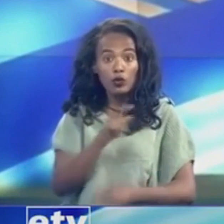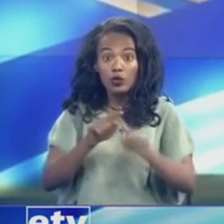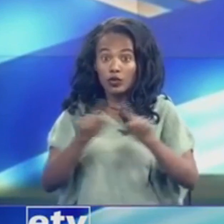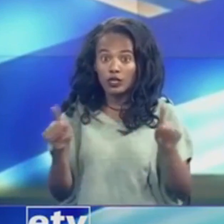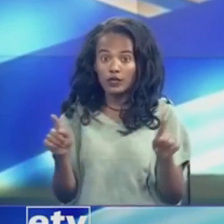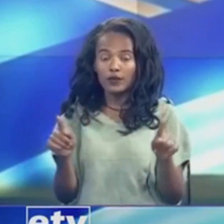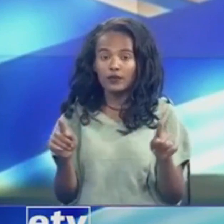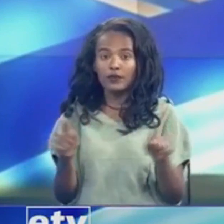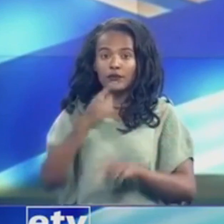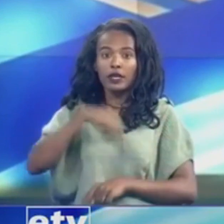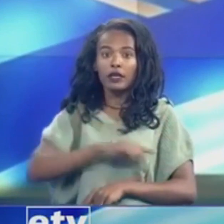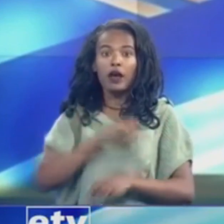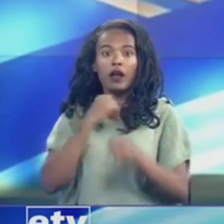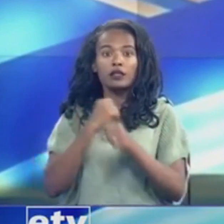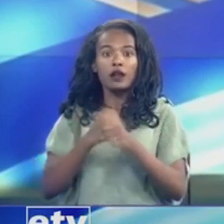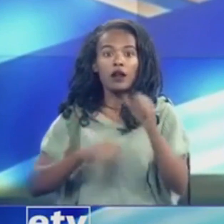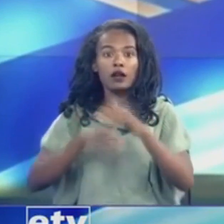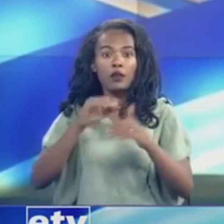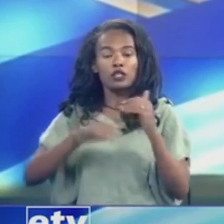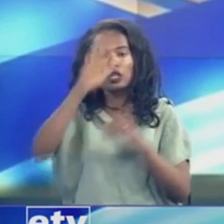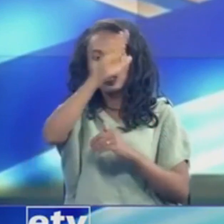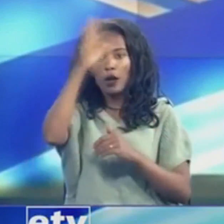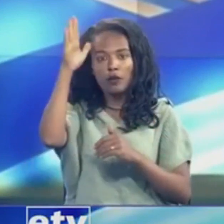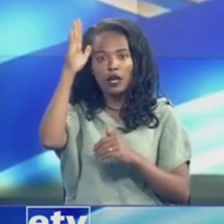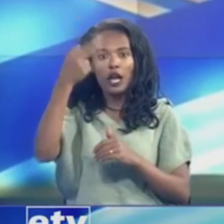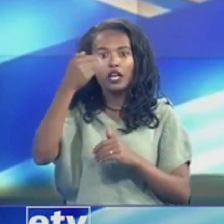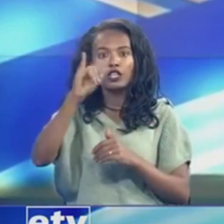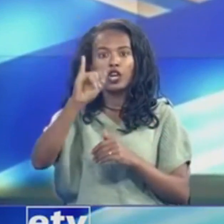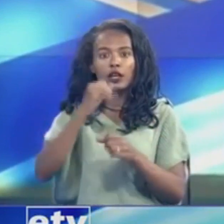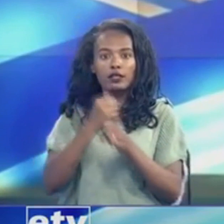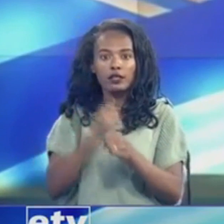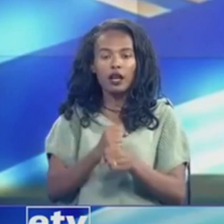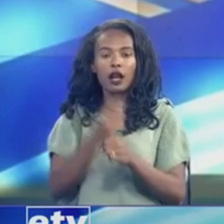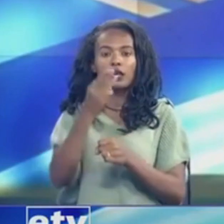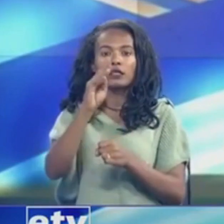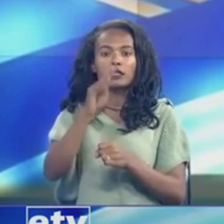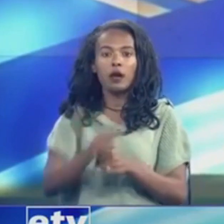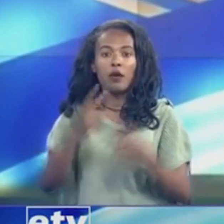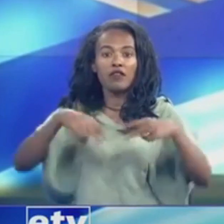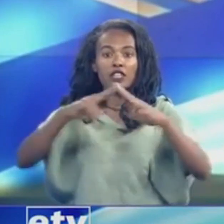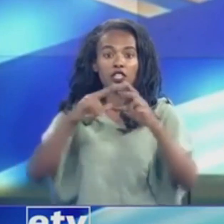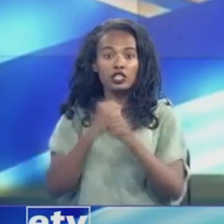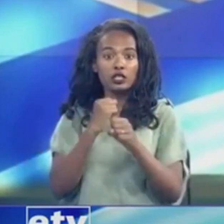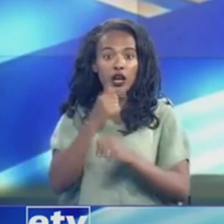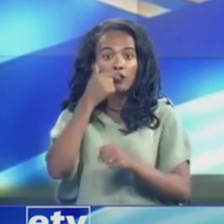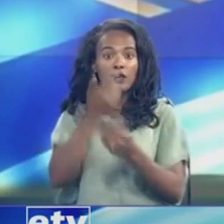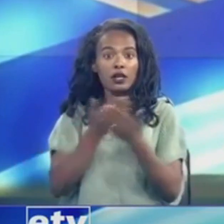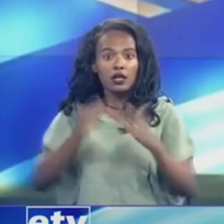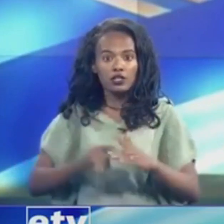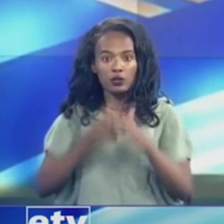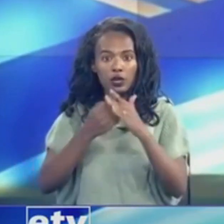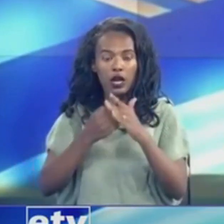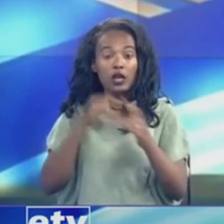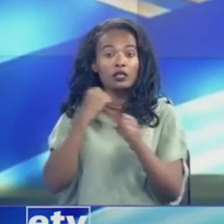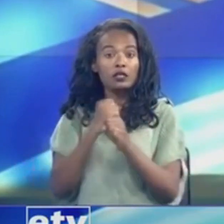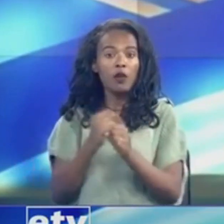ዞሮ እኛ ለአሰራር እንዲያመቸን ጋምቤላ እቻ ይሰራል፣ ሲዳማ ፌደሬሽኑ ይሰራል የሚል ነገር ጀምረናል። ነገር ግን